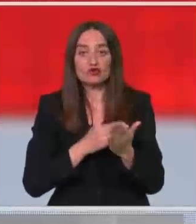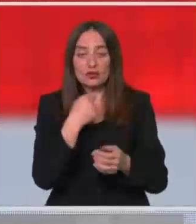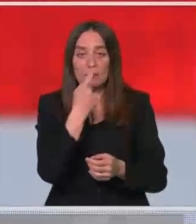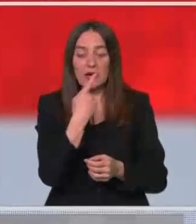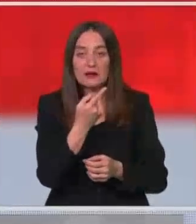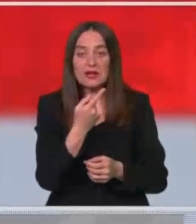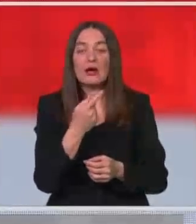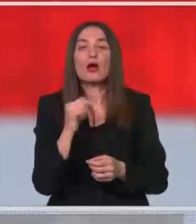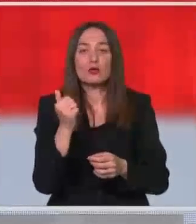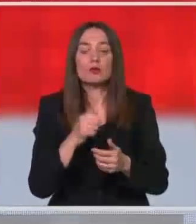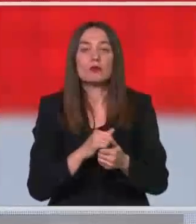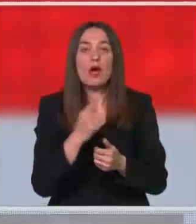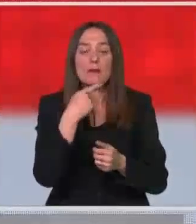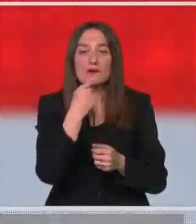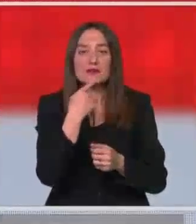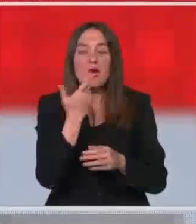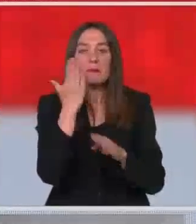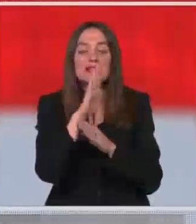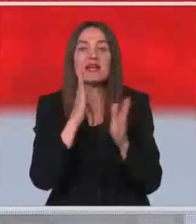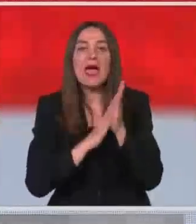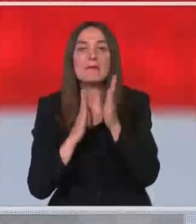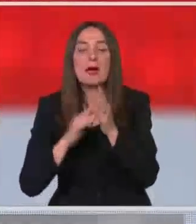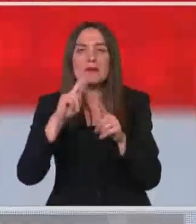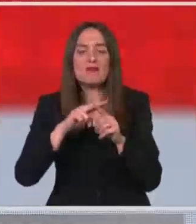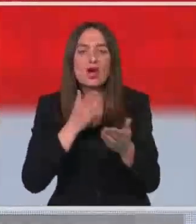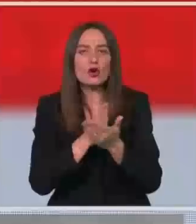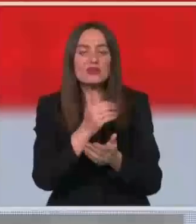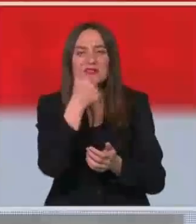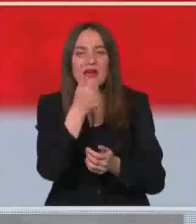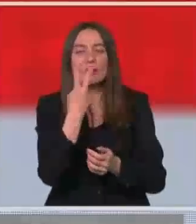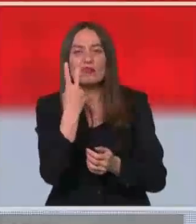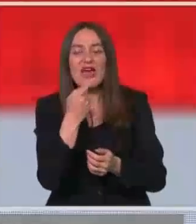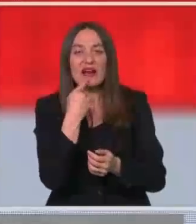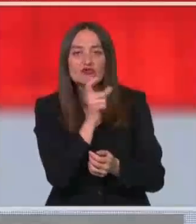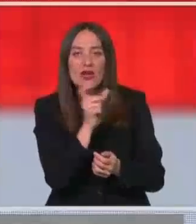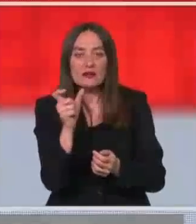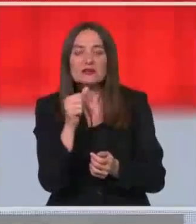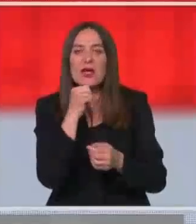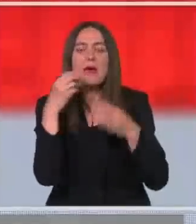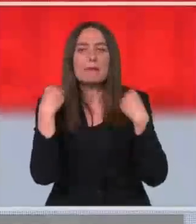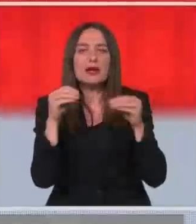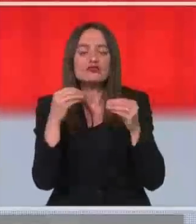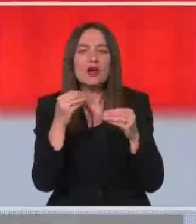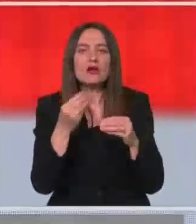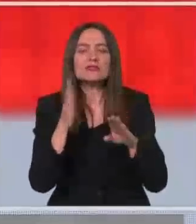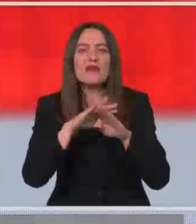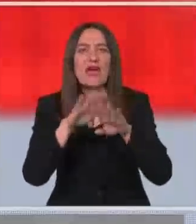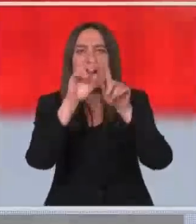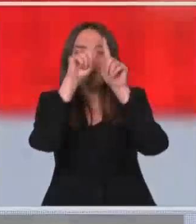pomenuo je predstavnik MMF-a kroz jednu ili dve rečenice i pričao se na